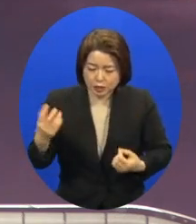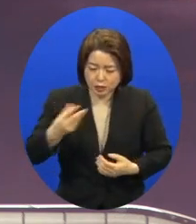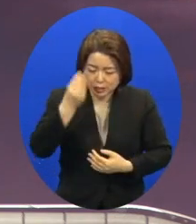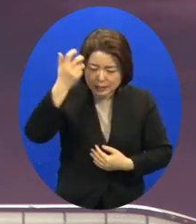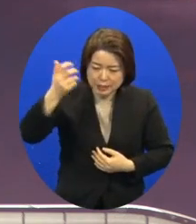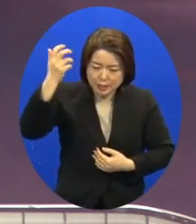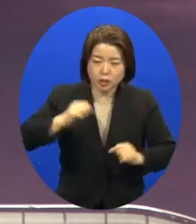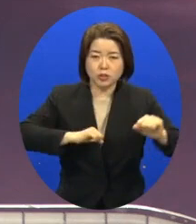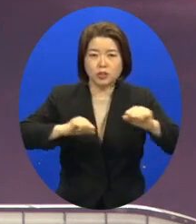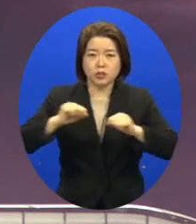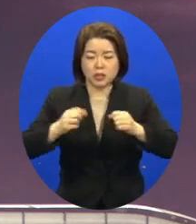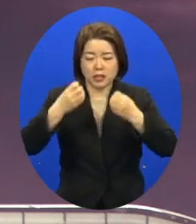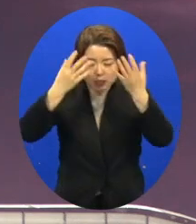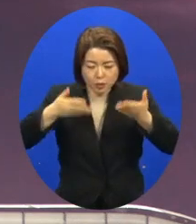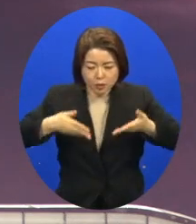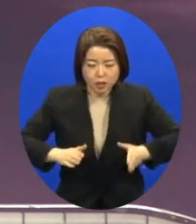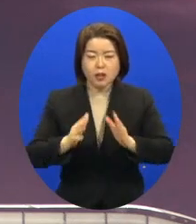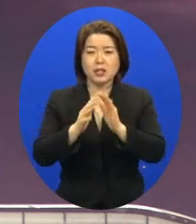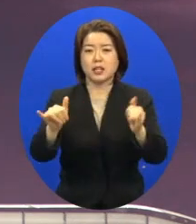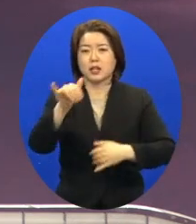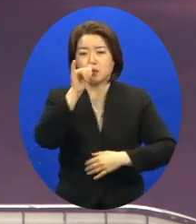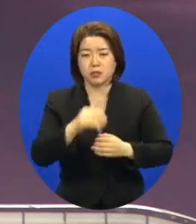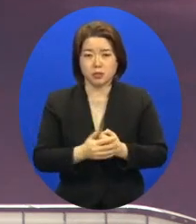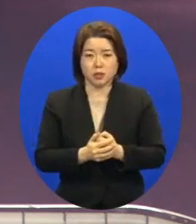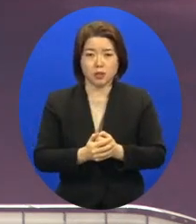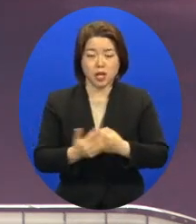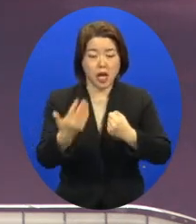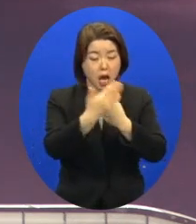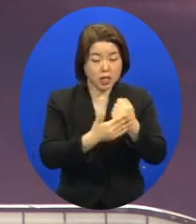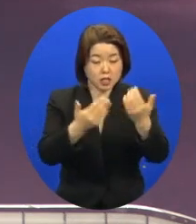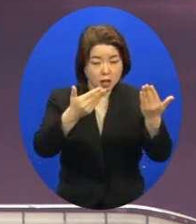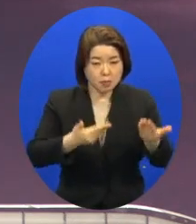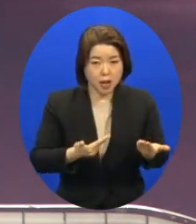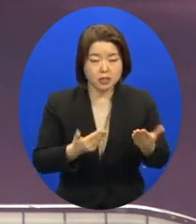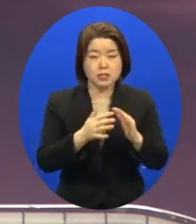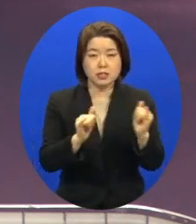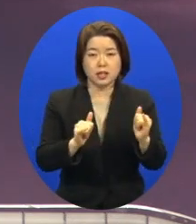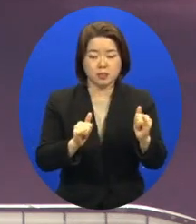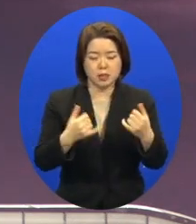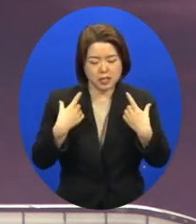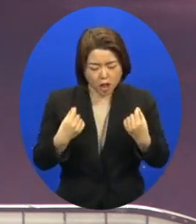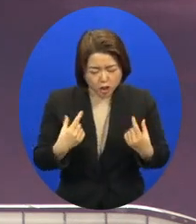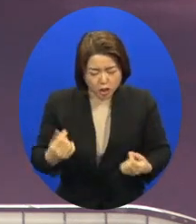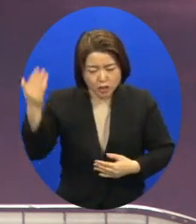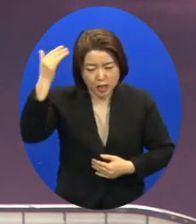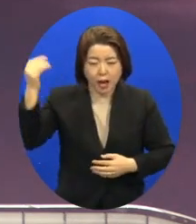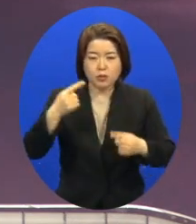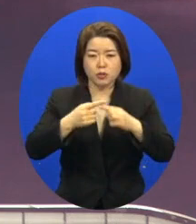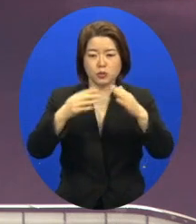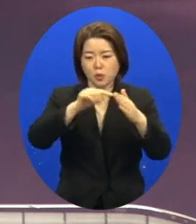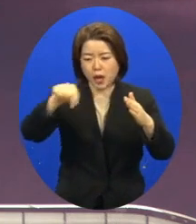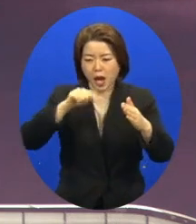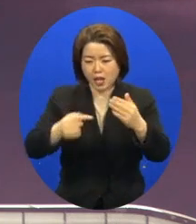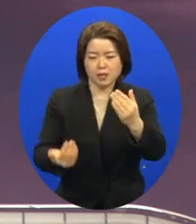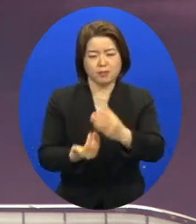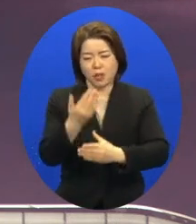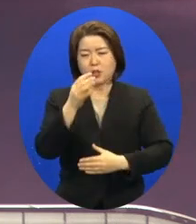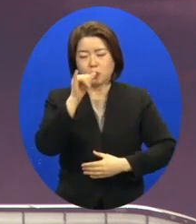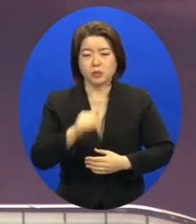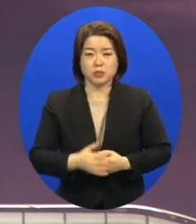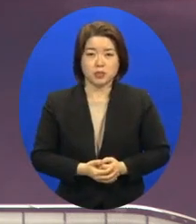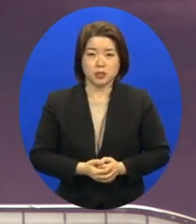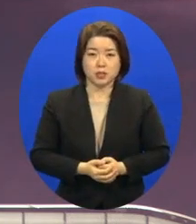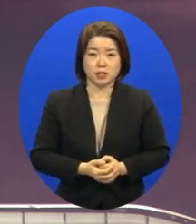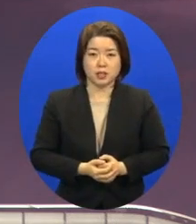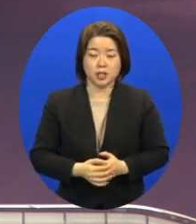거듭난 사람들이 생긴다는 것, 은혜 받는 사람들이 지금도 여전히 이 한국 교회 안에 일어나고 있다는 거예요. 주님은